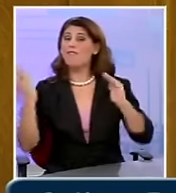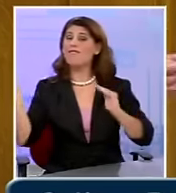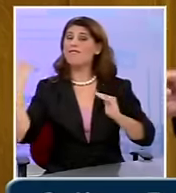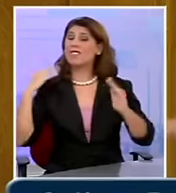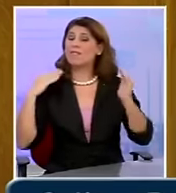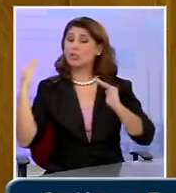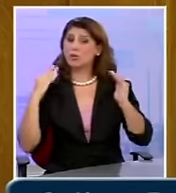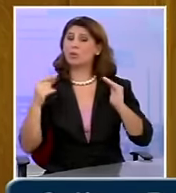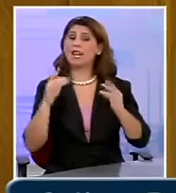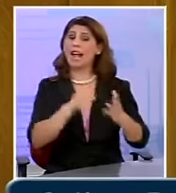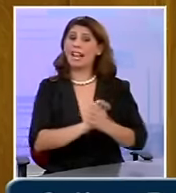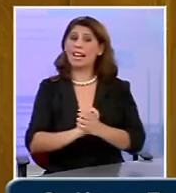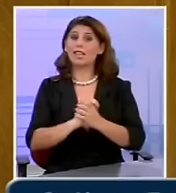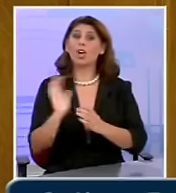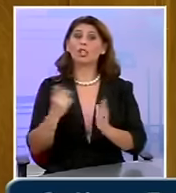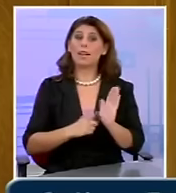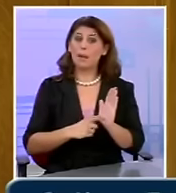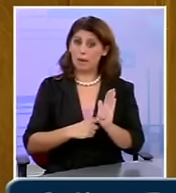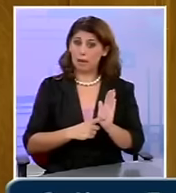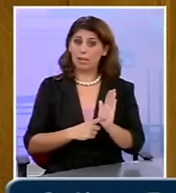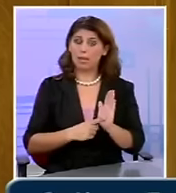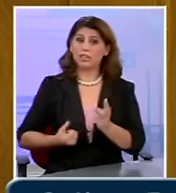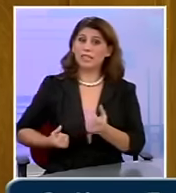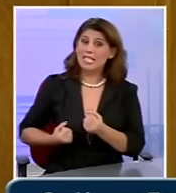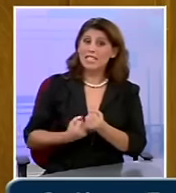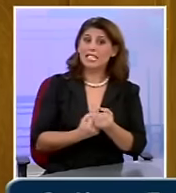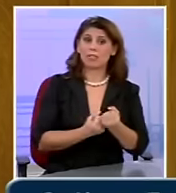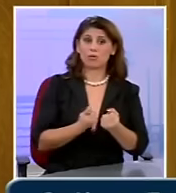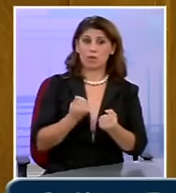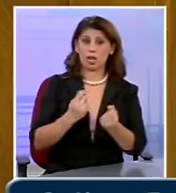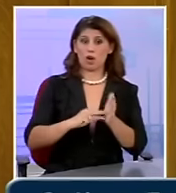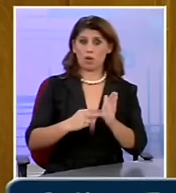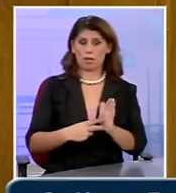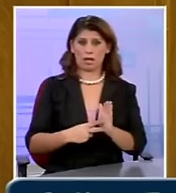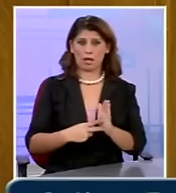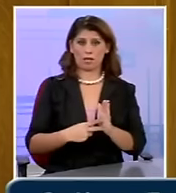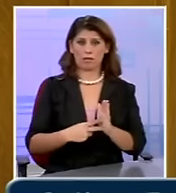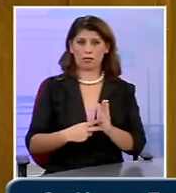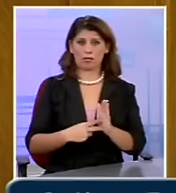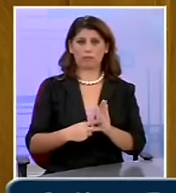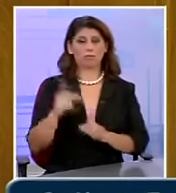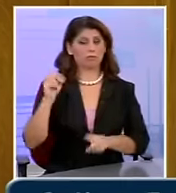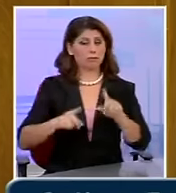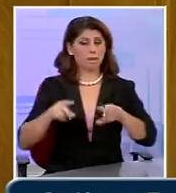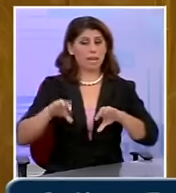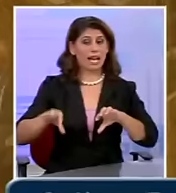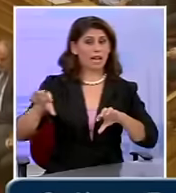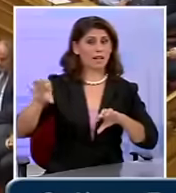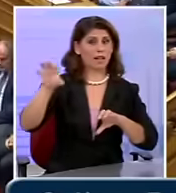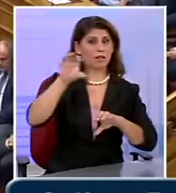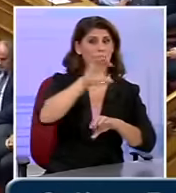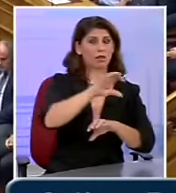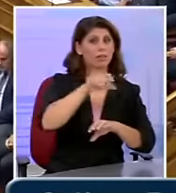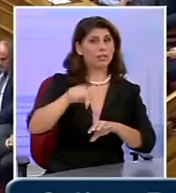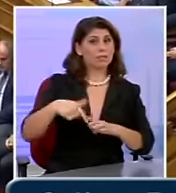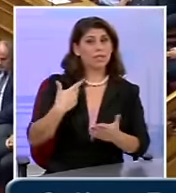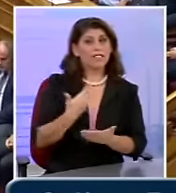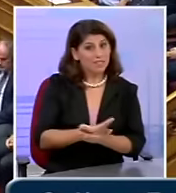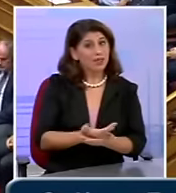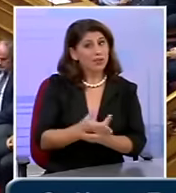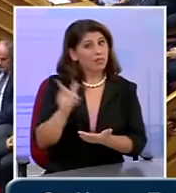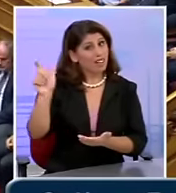αλληλεγγύη όταν έπρεπε να στηρίξουν οικονομικά κάποιες χώρες, σήμερα ζητούν